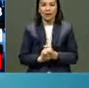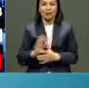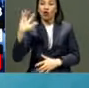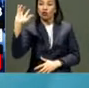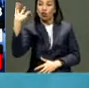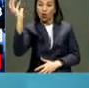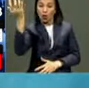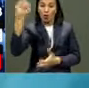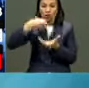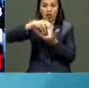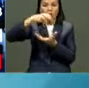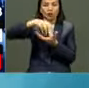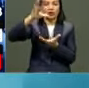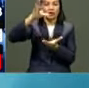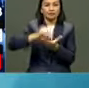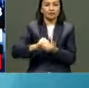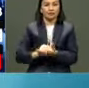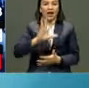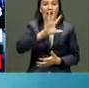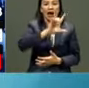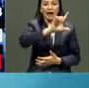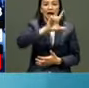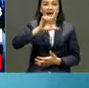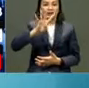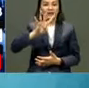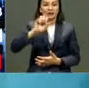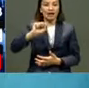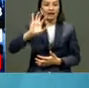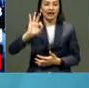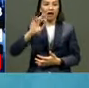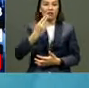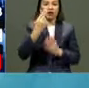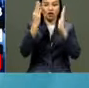หมอจะให้ตรวจมากกว่านี้อีกนะครับก็มาบอกกับท่านผู้ชมนะครับที่สงสัยและตัวเองมีไอค๊อกไอแค๊กหรือว่าไม่มีไอเลิกแล้วแต่มีประวัติมีไข้หรือไม่มีประวัติมีไข้แต่สัมผัสสงสัยว่าสัมผัสไปที่ชุมชนมาอะไรนิดๆหน่อยถ้าท่านสงสัยเนี่ยให้มาตรวจเลยครับเราจะตรวจให้ท่านตอนนี้การกระจายการจุดตรวจไปร้อยหกสิบกว่าแห่งทั่วประเทศสามารถที่จะตรวจได้แล้วมาดูรายงานสถานการณ์ของทางโลกนะครับตอนนี้5ล้านสี่แสน 9